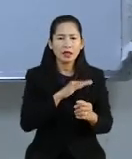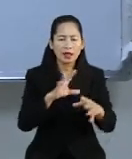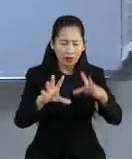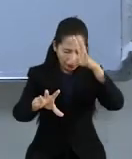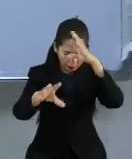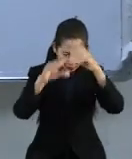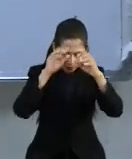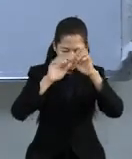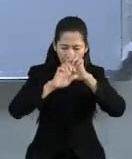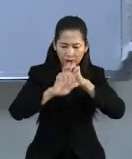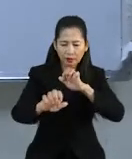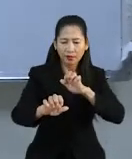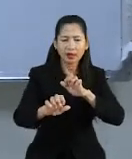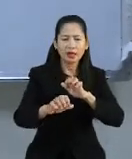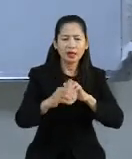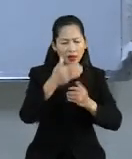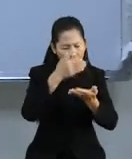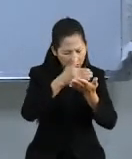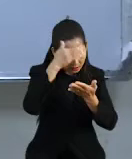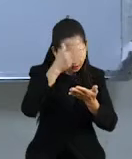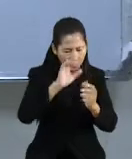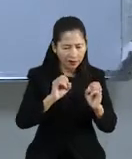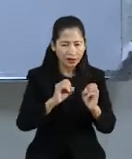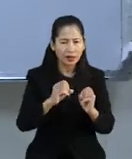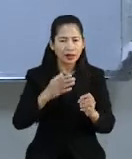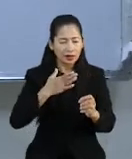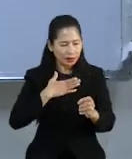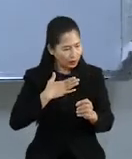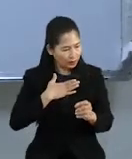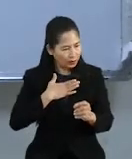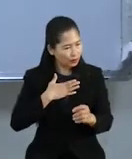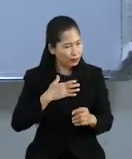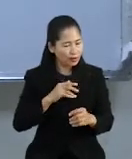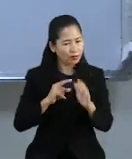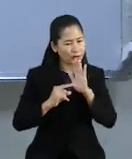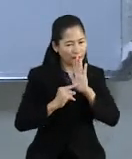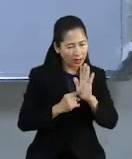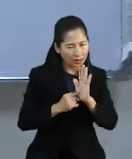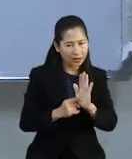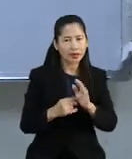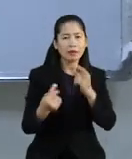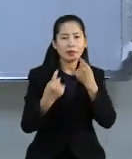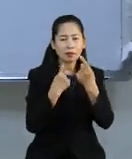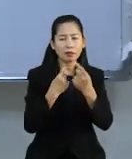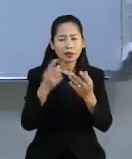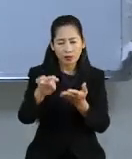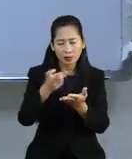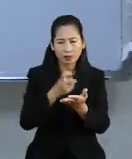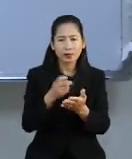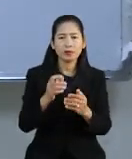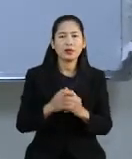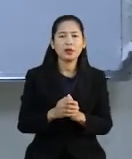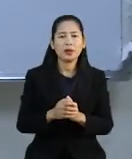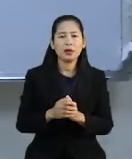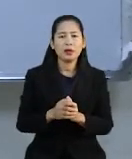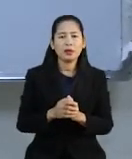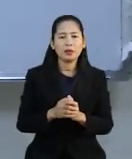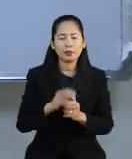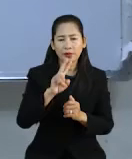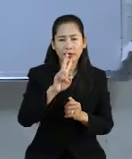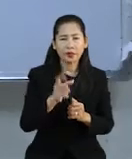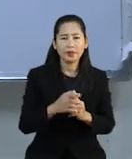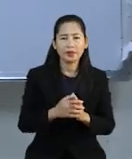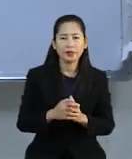hiển pi chồng ngái chẳng ở miền công sắp toán á cho nên khủ xong đá tù nó con á đại bằng hai pi ca xong tầng này cũng rù đại này khủ đá tù chùm đồn